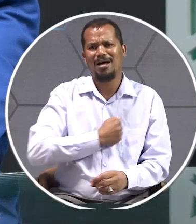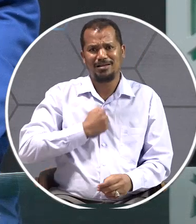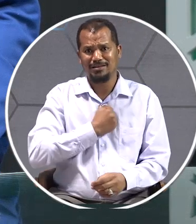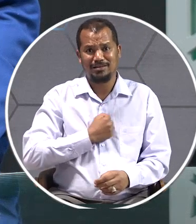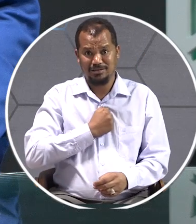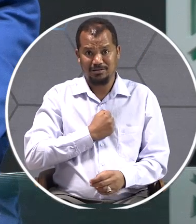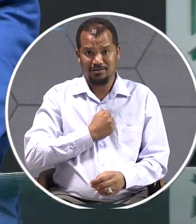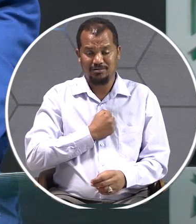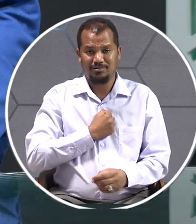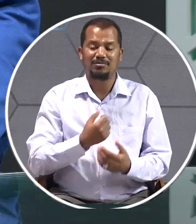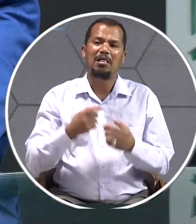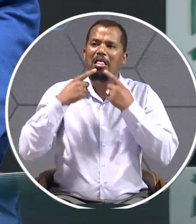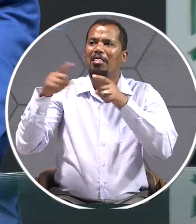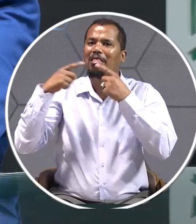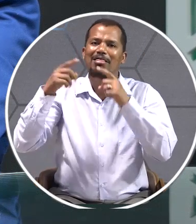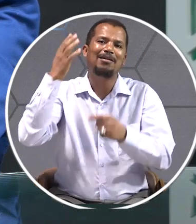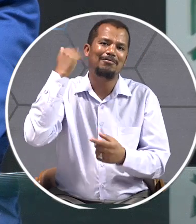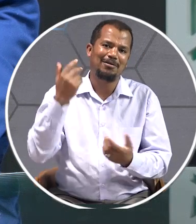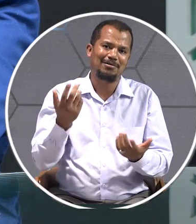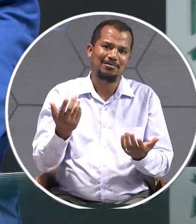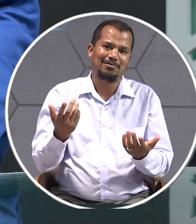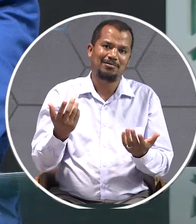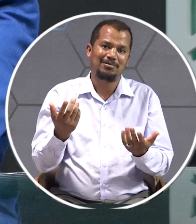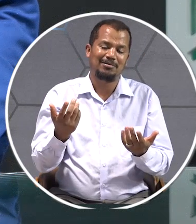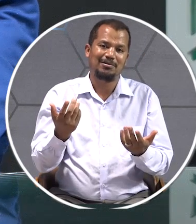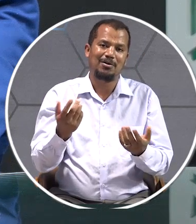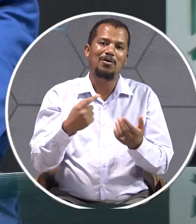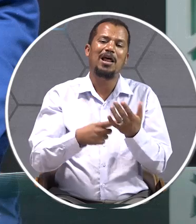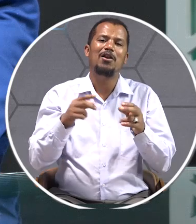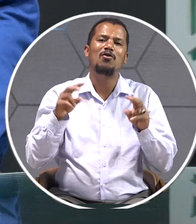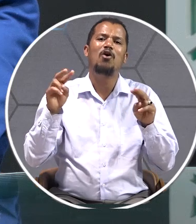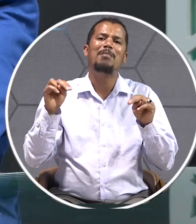አዎ በቃ ወደ ኖርማል